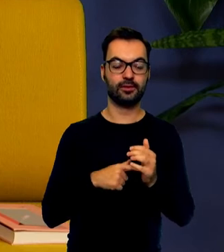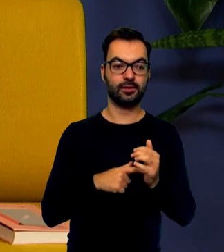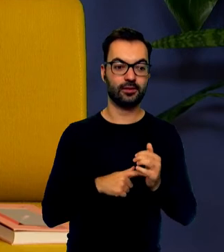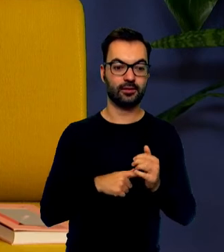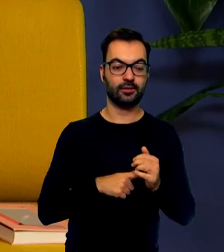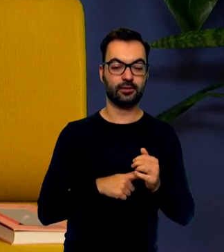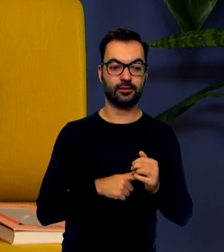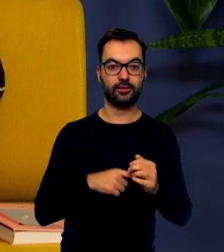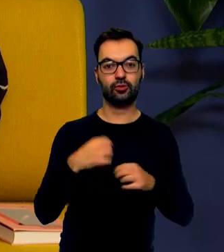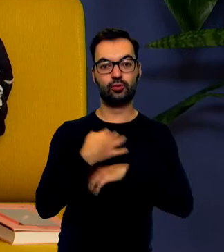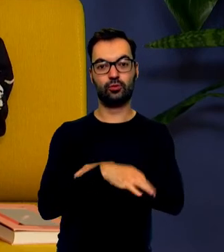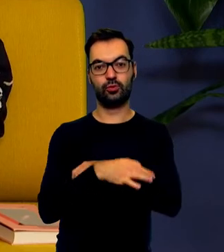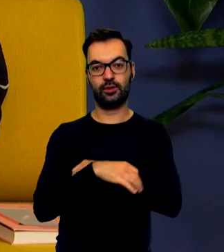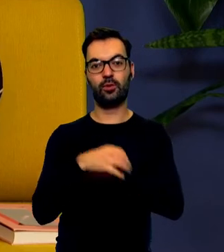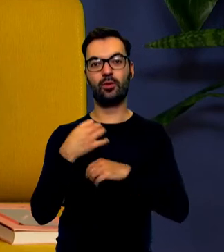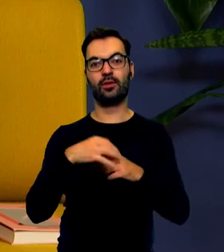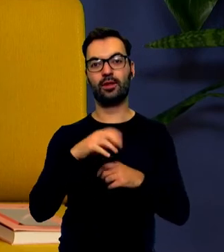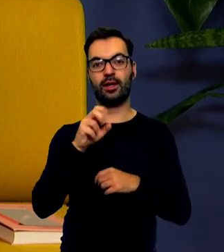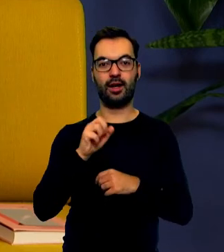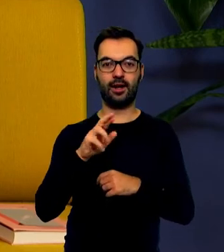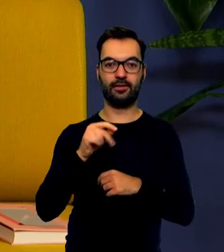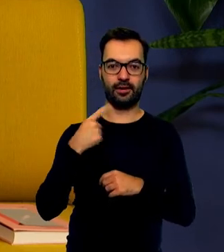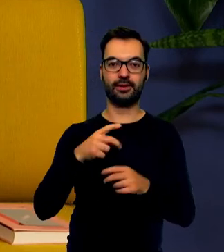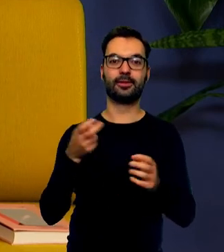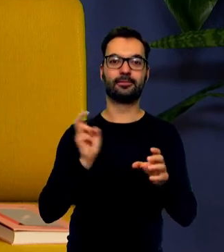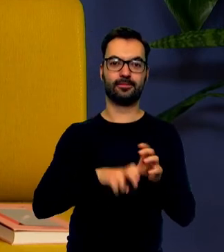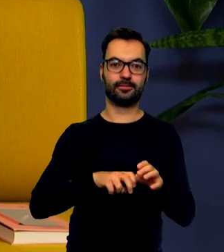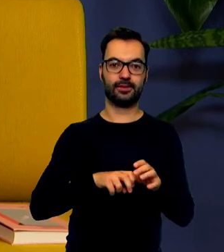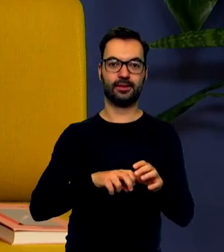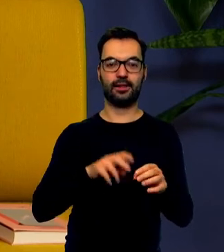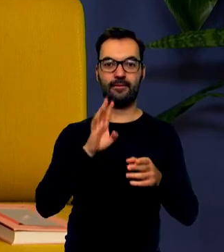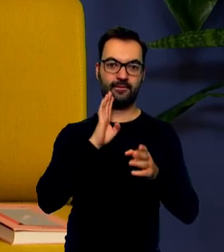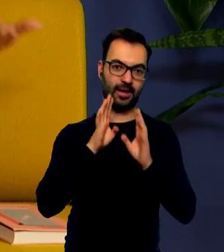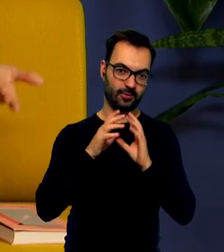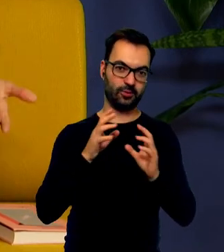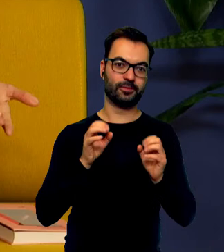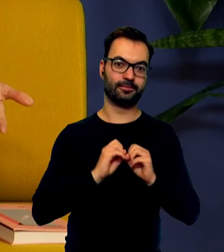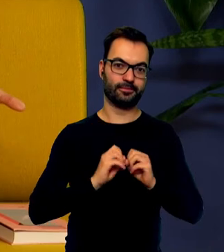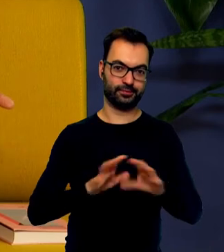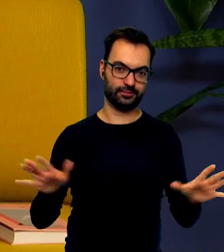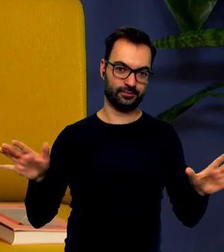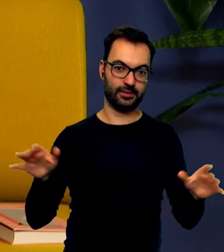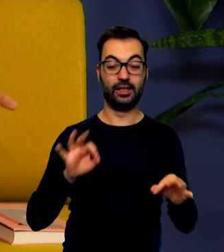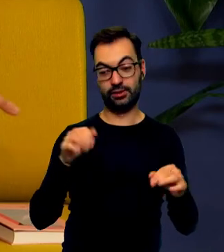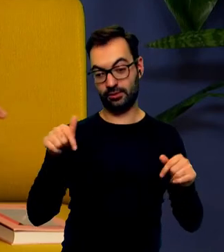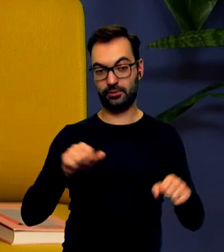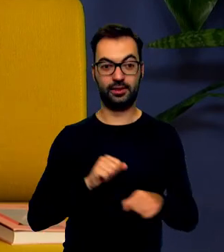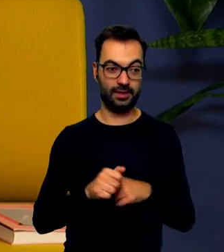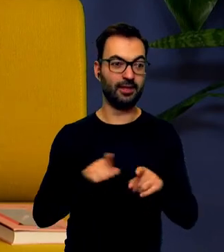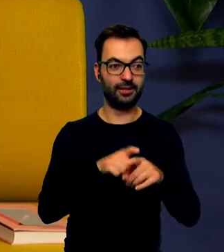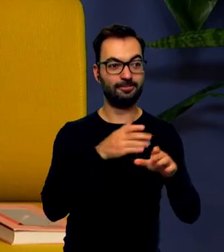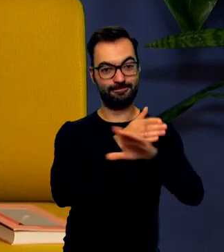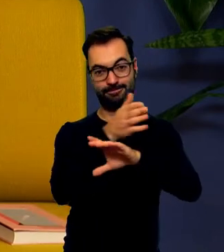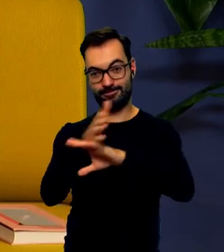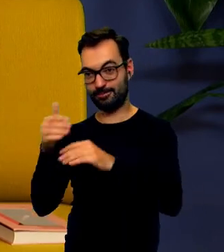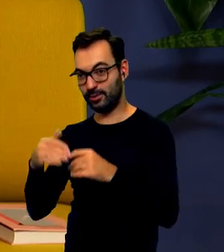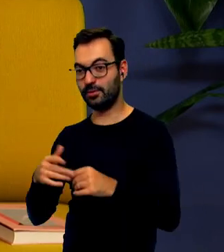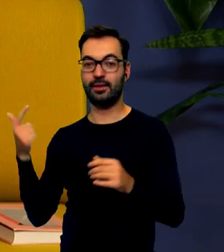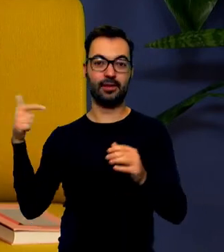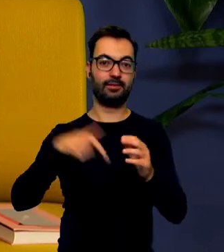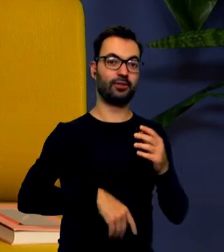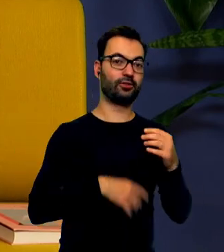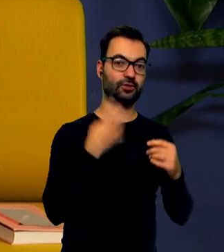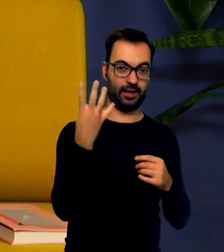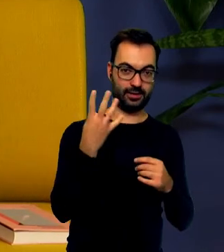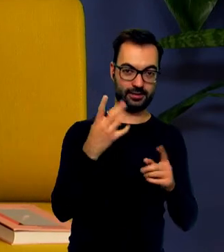piszesz, pewien rzutki student Uniwersytetu Harvarda uruchomił platformę o nazwie Facebook, dzięki której dzisiaj też jesteśmy u Państwa w domu, oczywiście. Czyli rok 2004